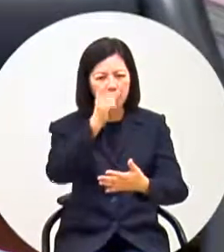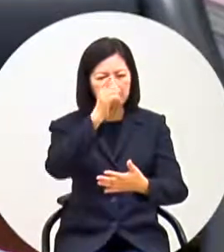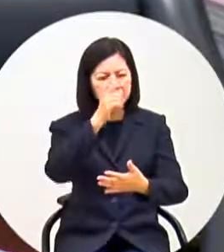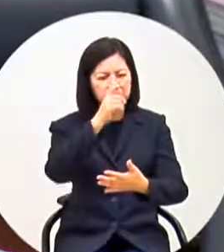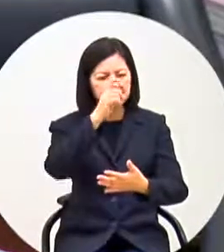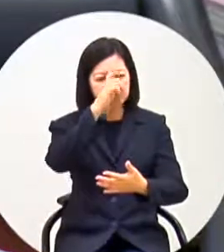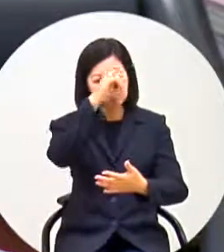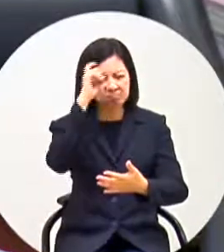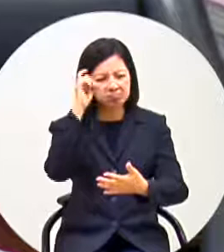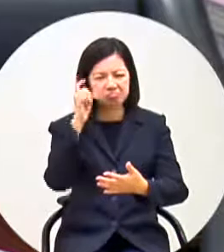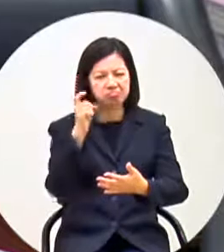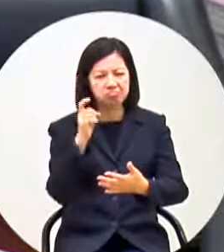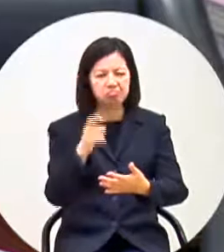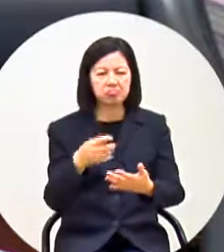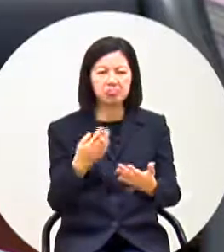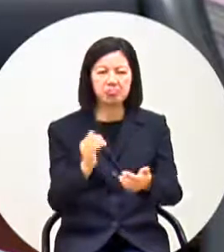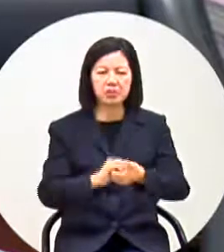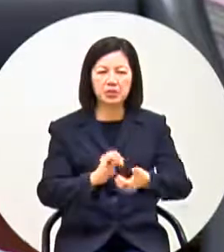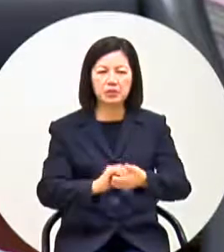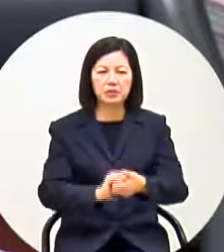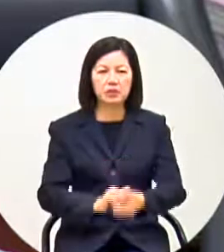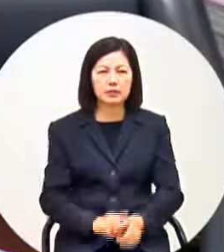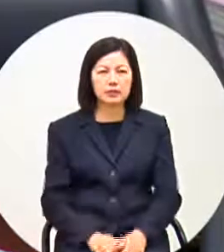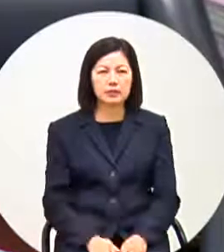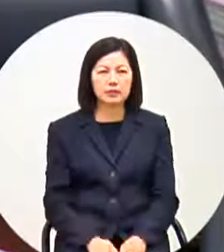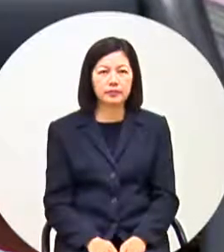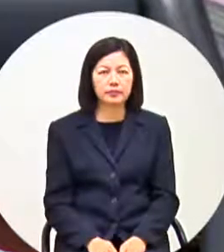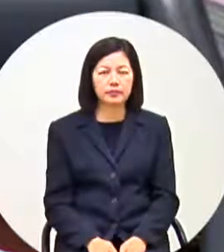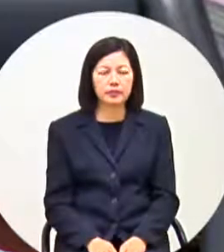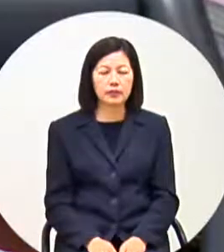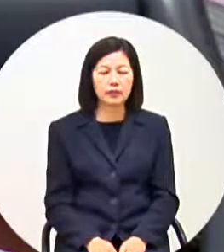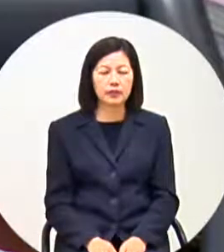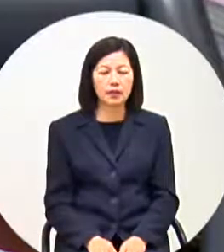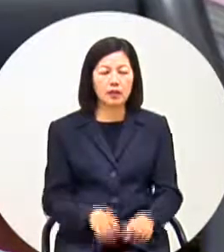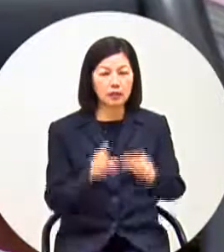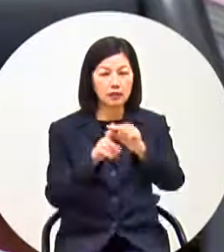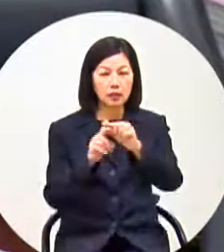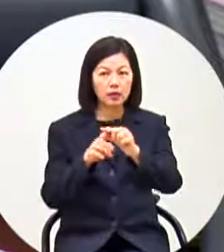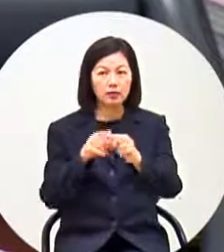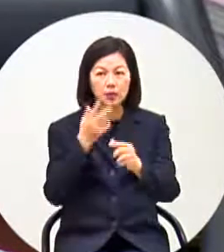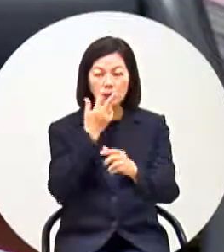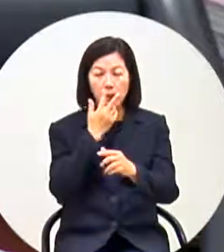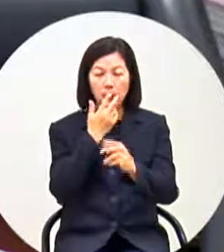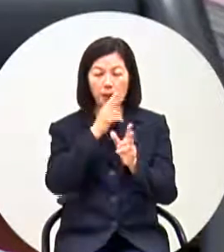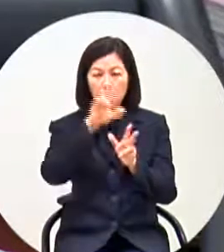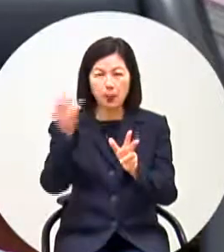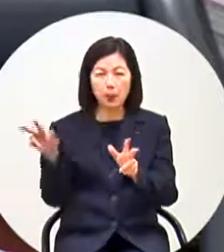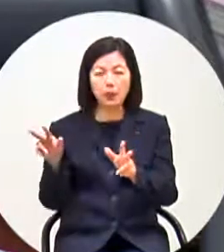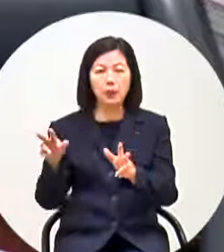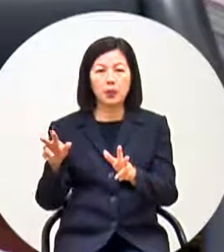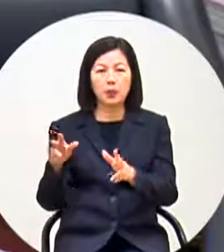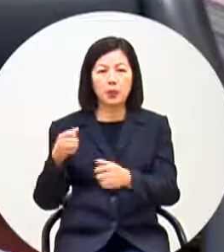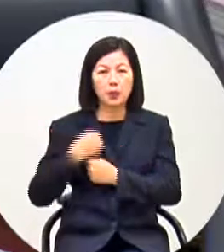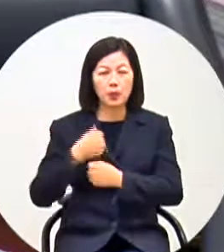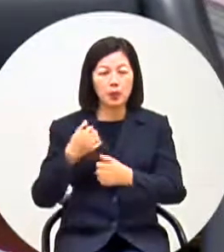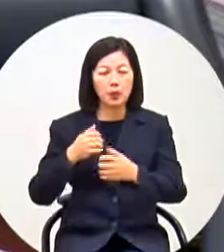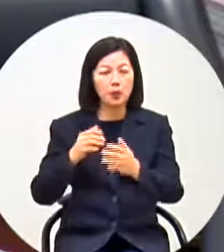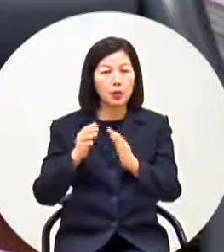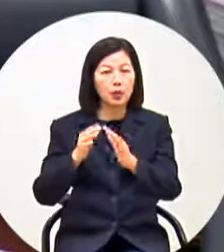说的台中彩虹眷村哦，他就是因为一个退伍军人对眷村的